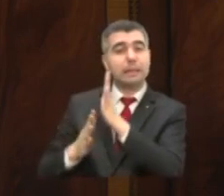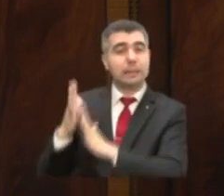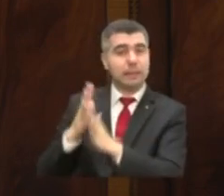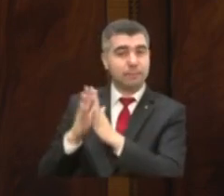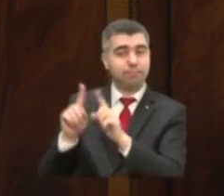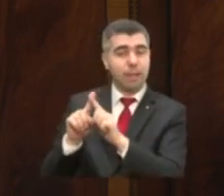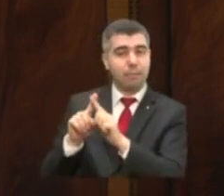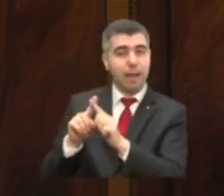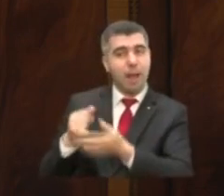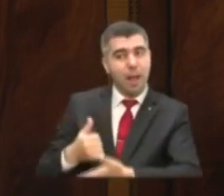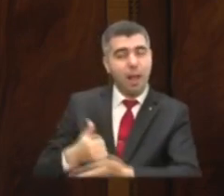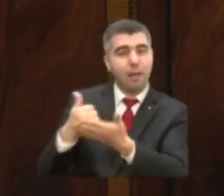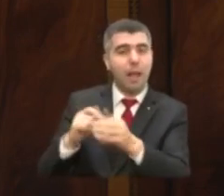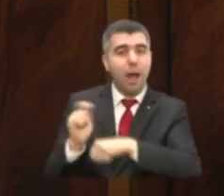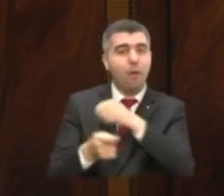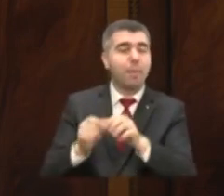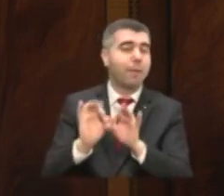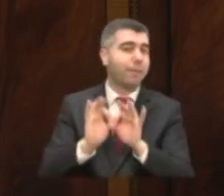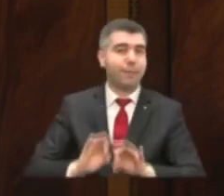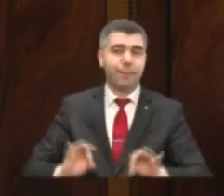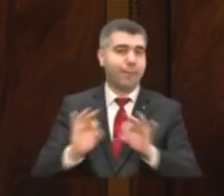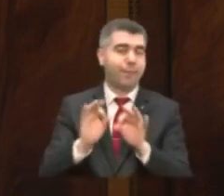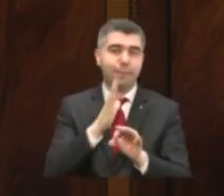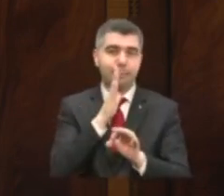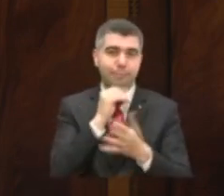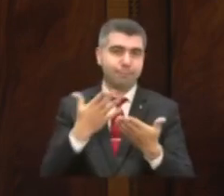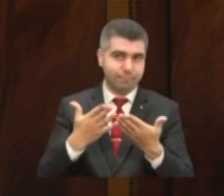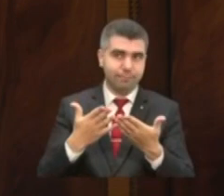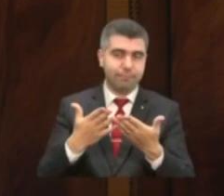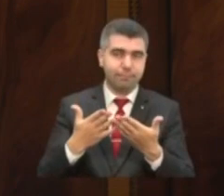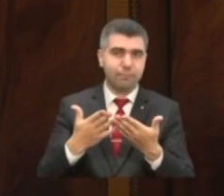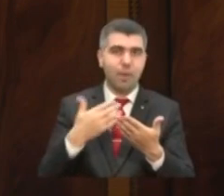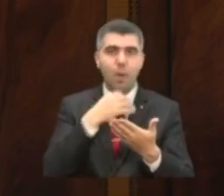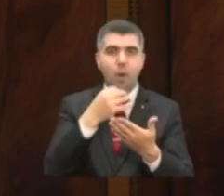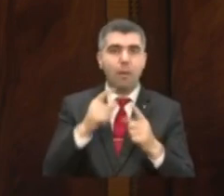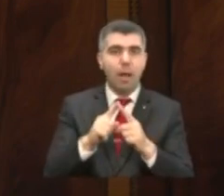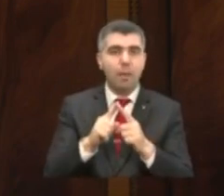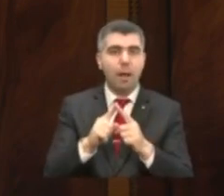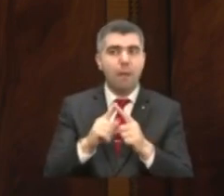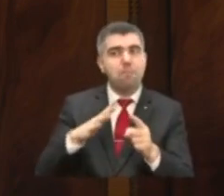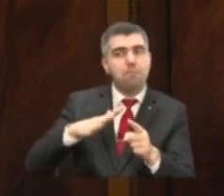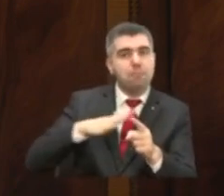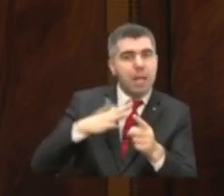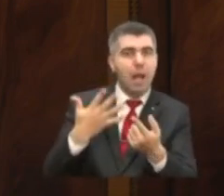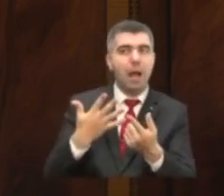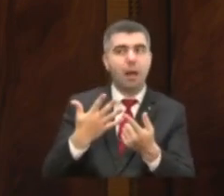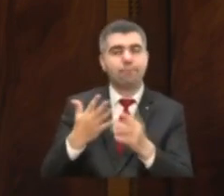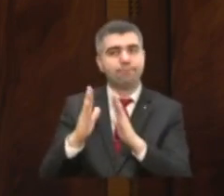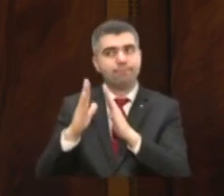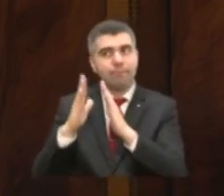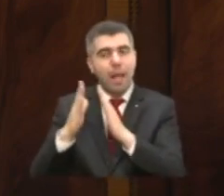الاهتمام بالمناطق البعيدة، أخذ بعين الاعتبار العدالة المجالية، وأيضا قضية السكن